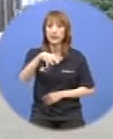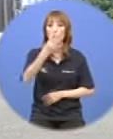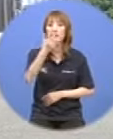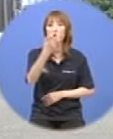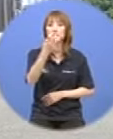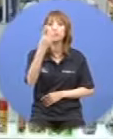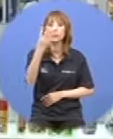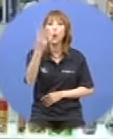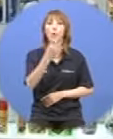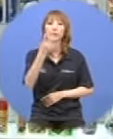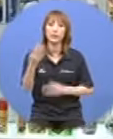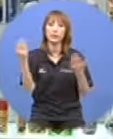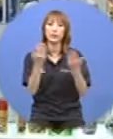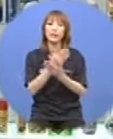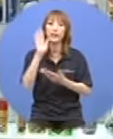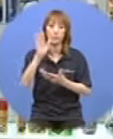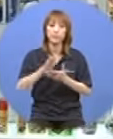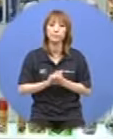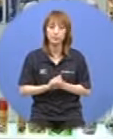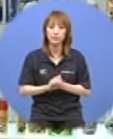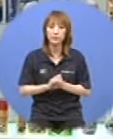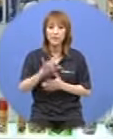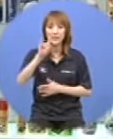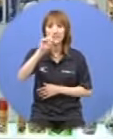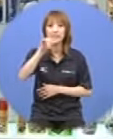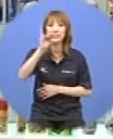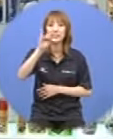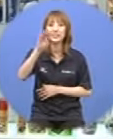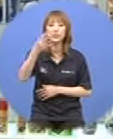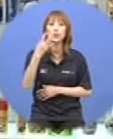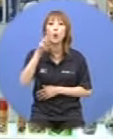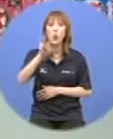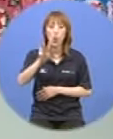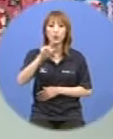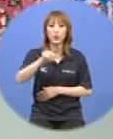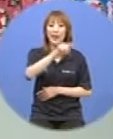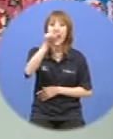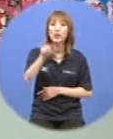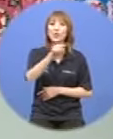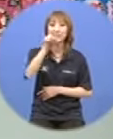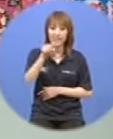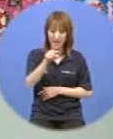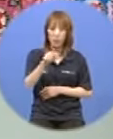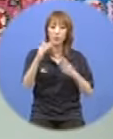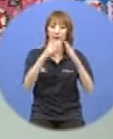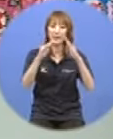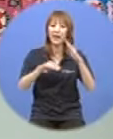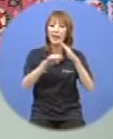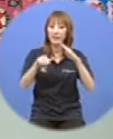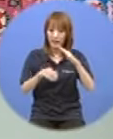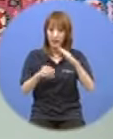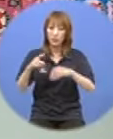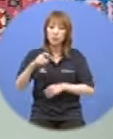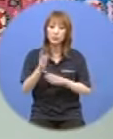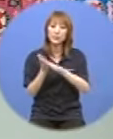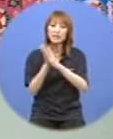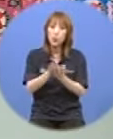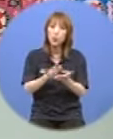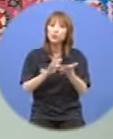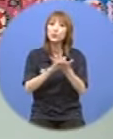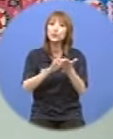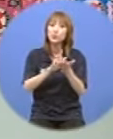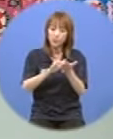484人となっています。菌長の蚊取り線香をはじめとする家庭用殺虫剤や医療用防虫剤、